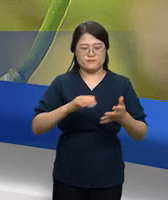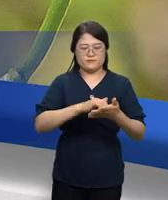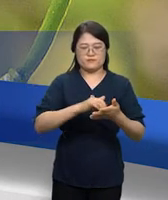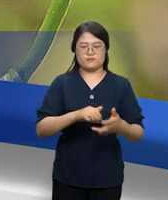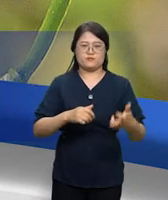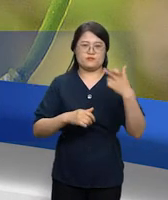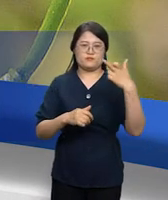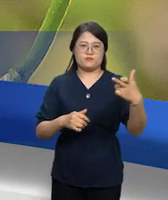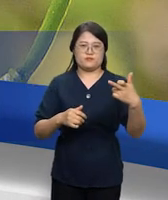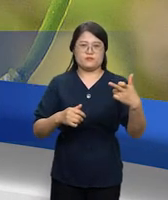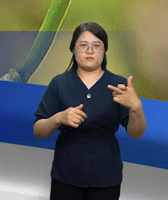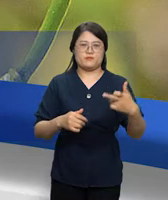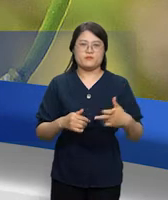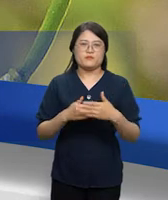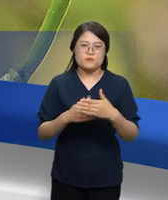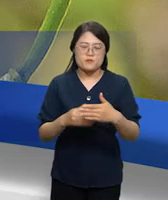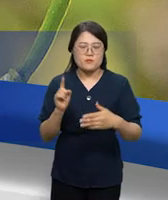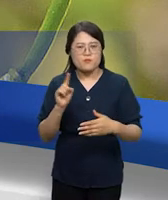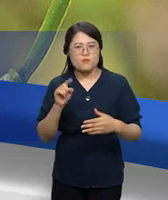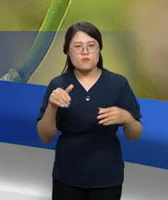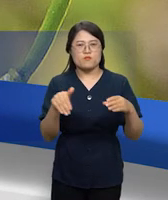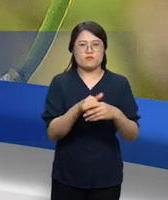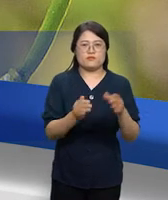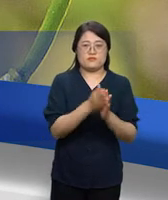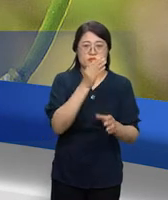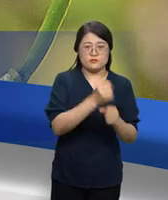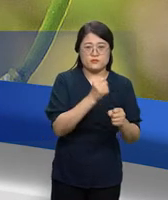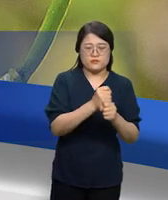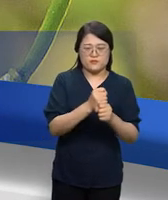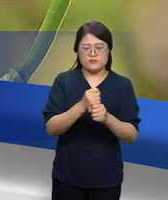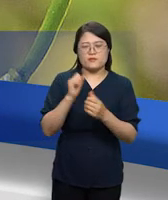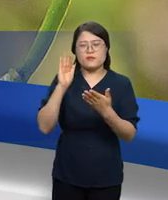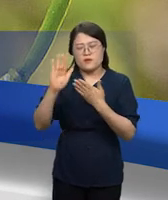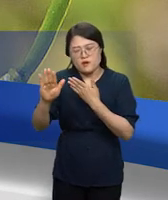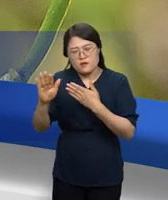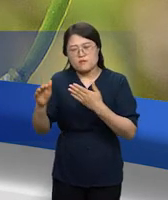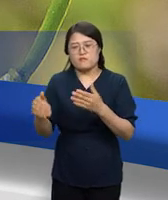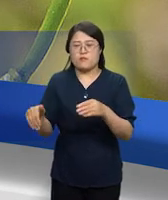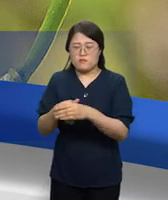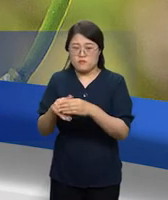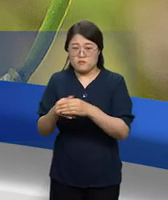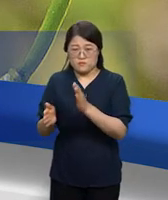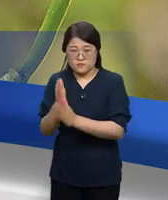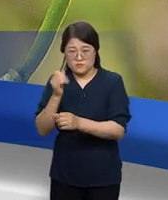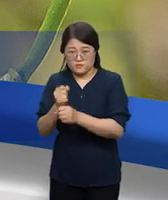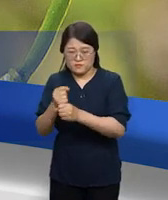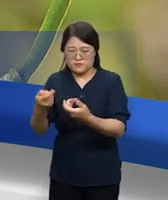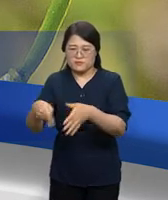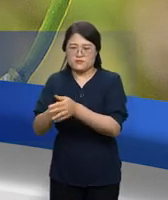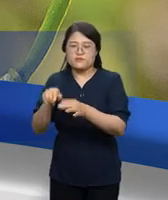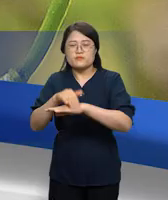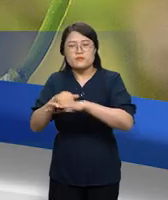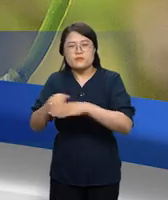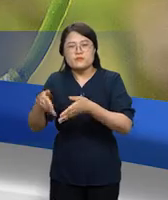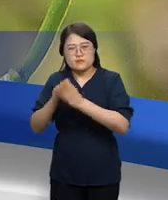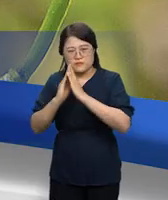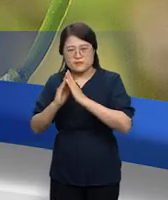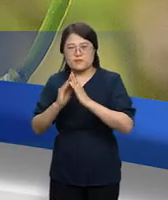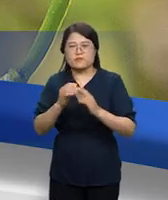참석한 가운데 의왕 문화도시 조성 및 문화정책 중장기 계획 수립 연구용역 최종보고회를